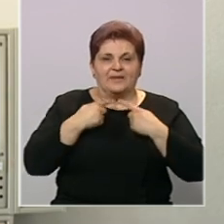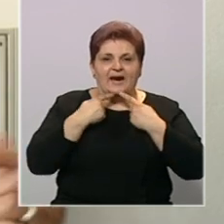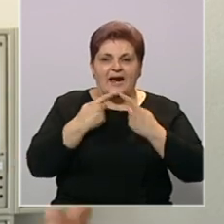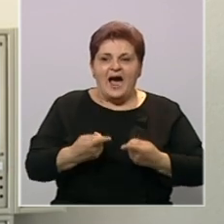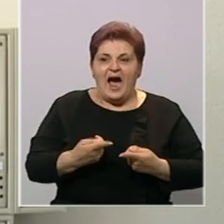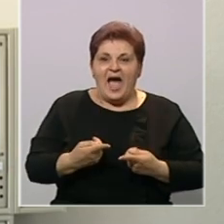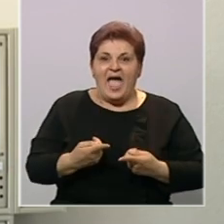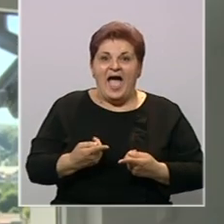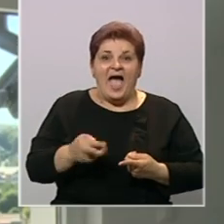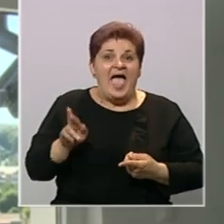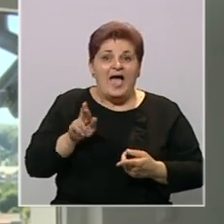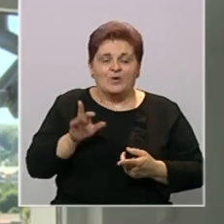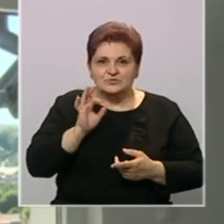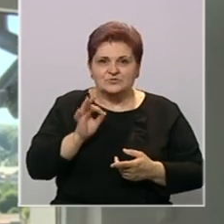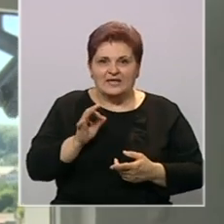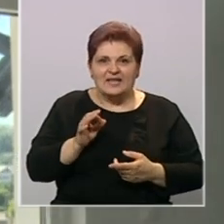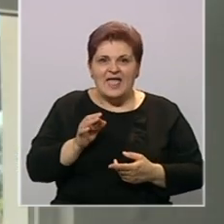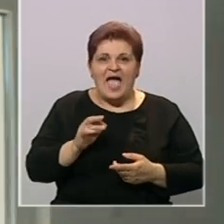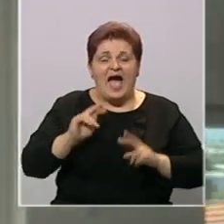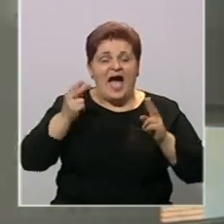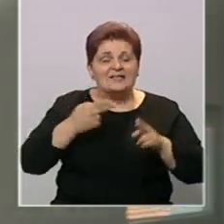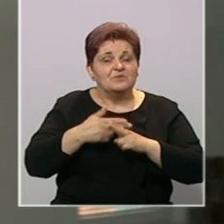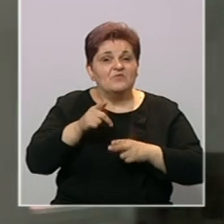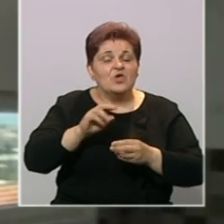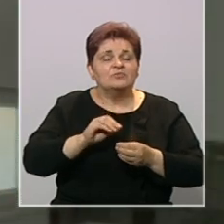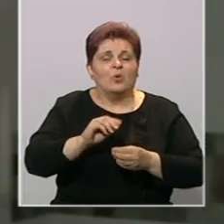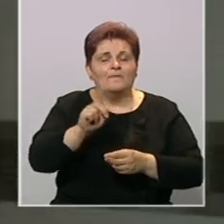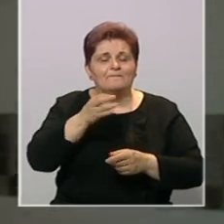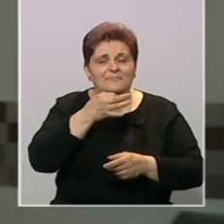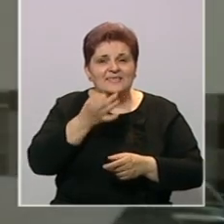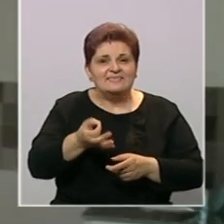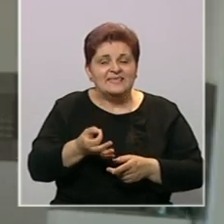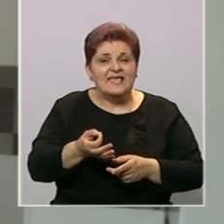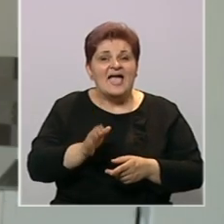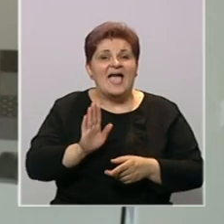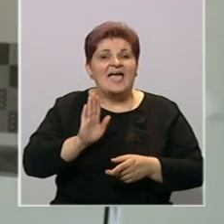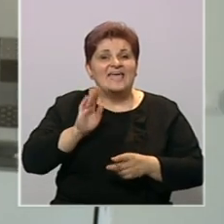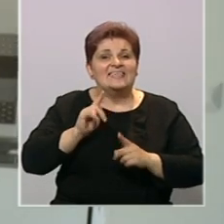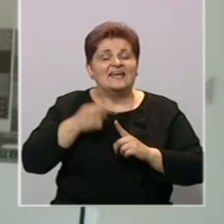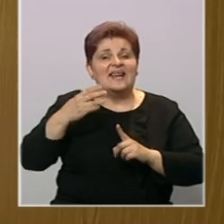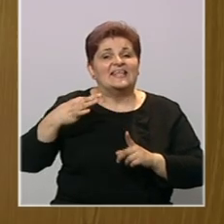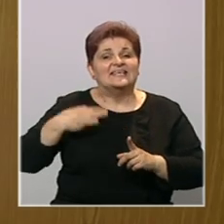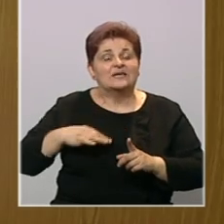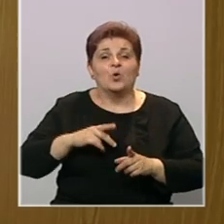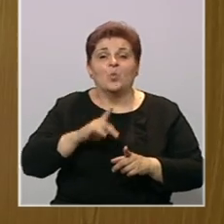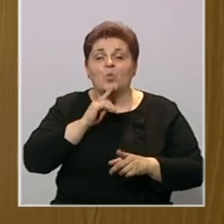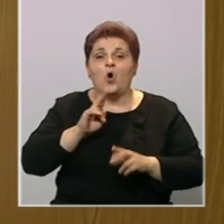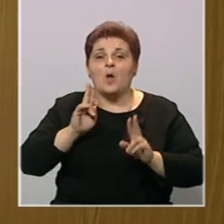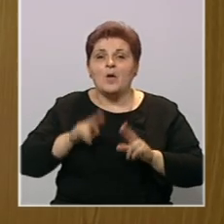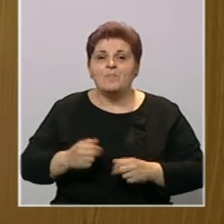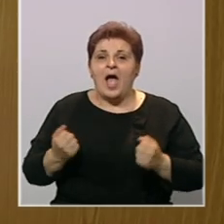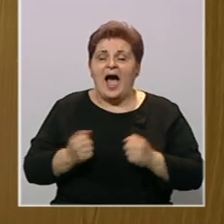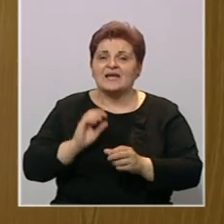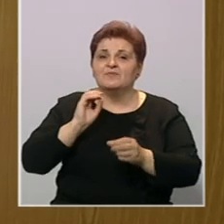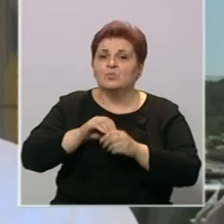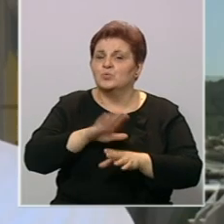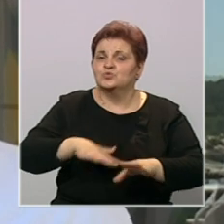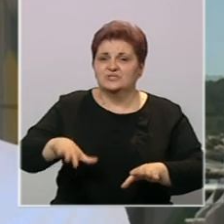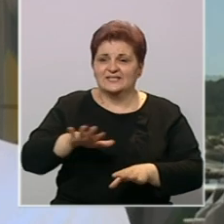ono ekonomski. A sistemsko rješavanje tog pitanja ističu učesnici projekta je njihov naredni zadatak u kojem se moraju aktivno uključiti